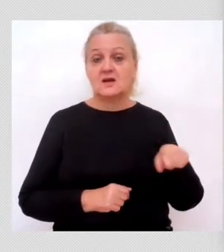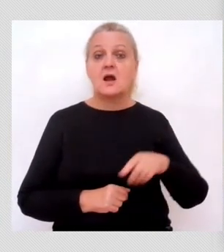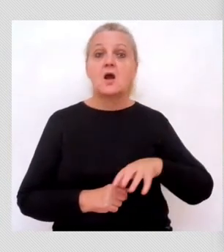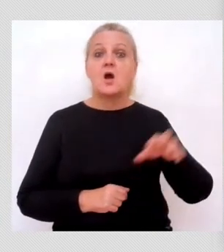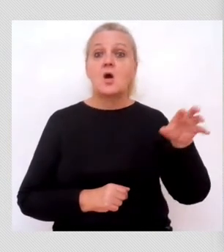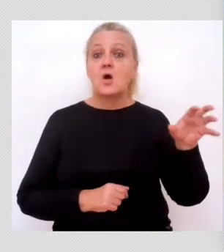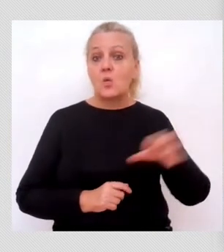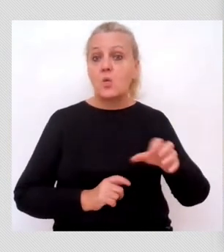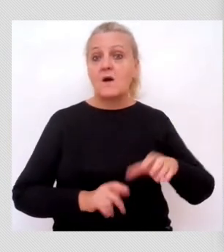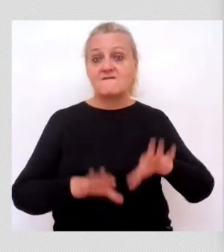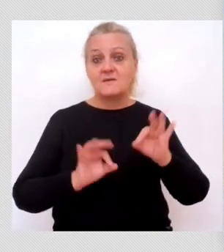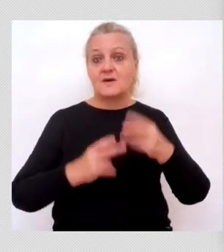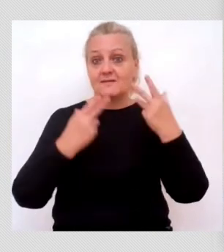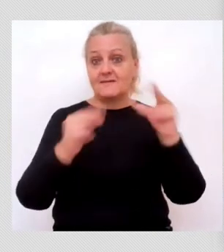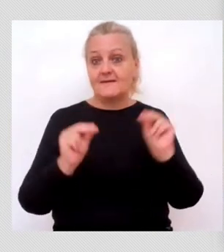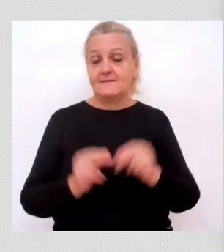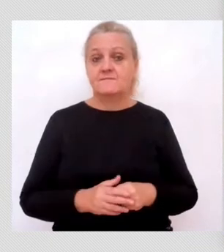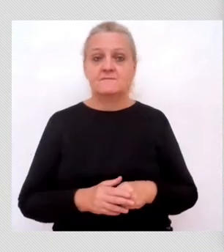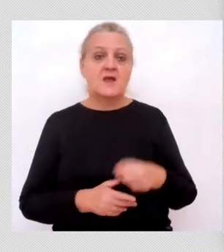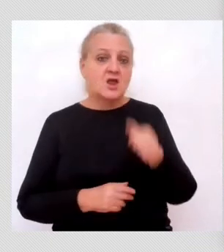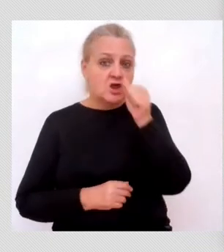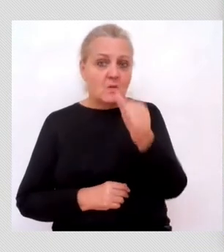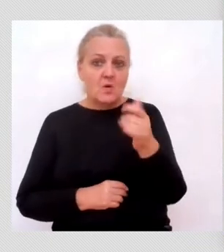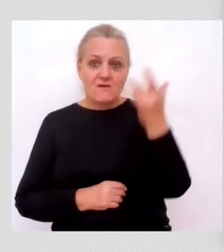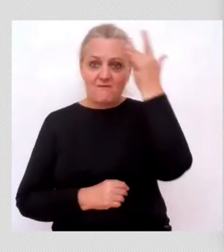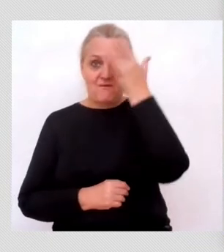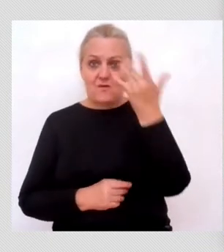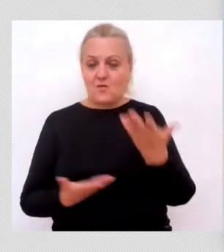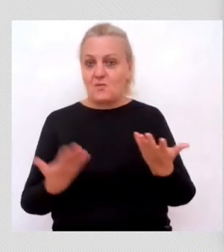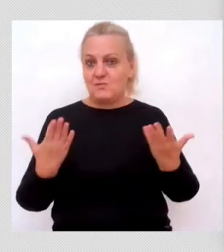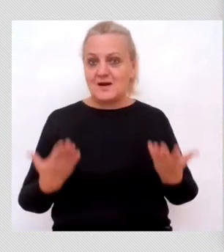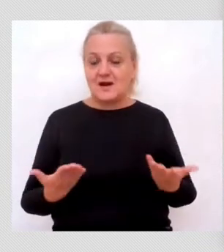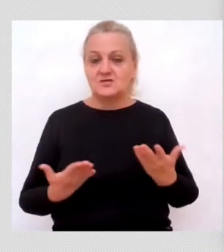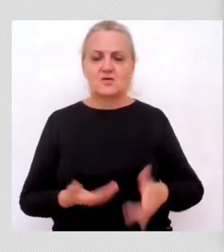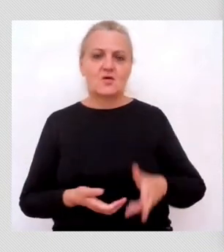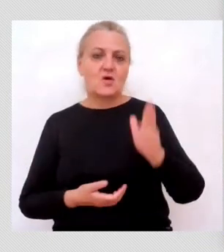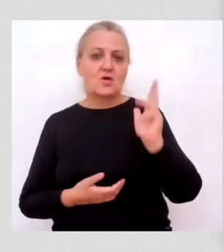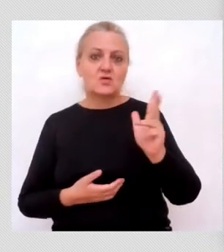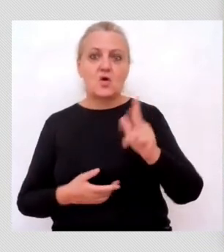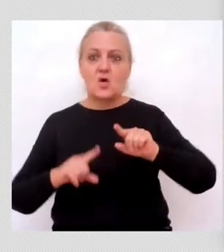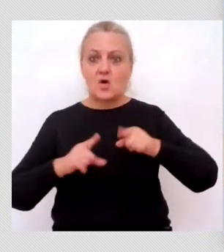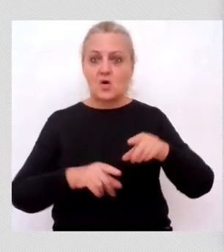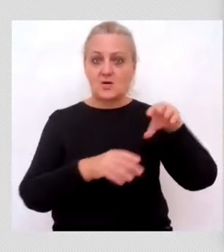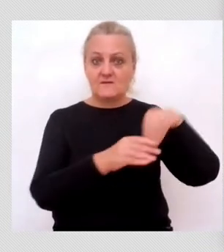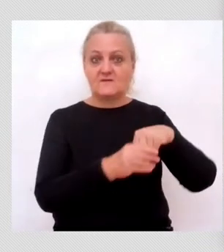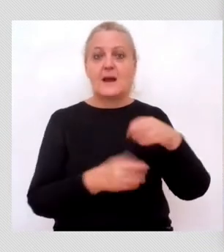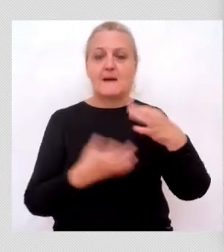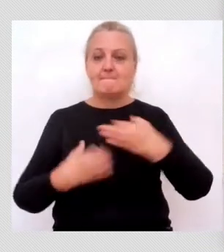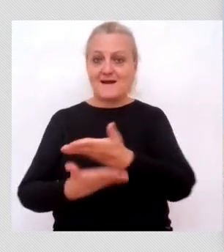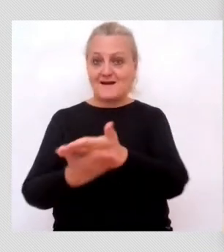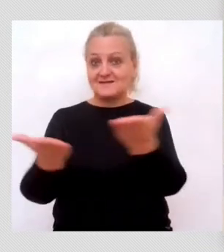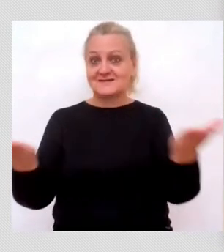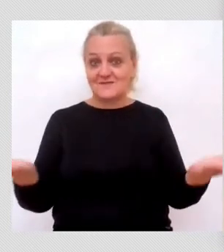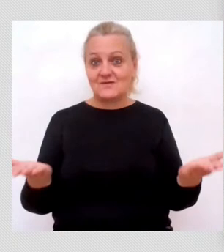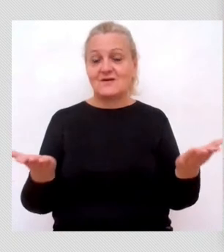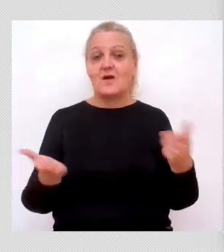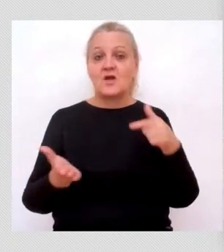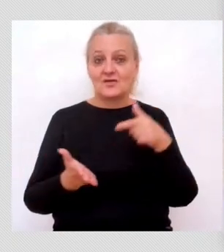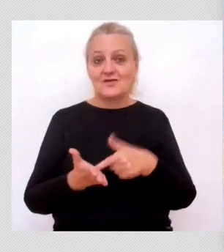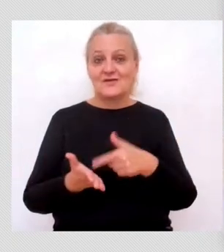wyborów. To nie wyobrażam sobie, żeby ktokolwiek z tej organizacji, a Państwo, jak rozumiem ten